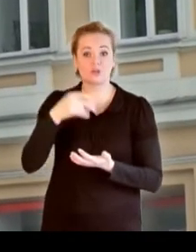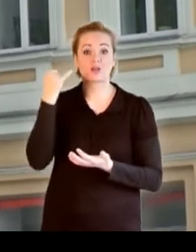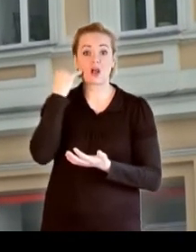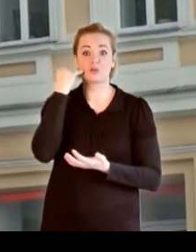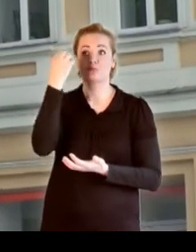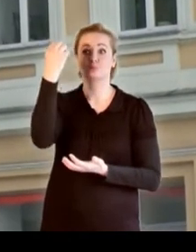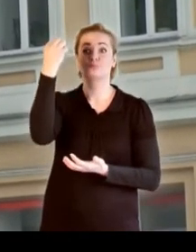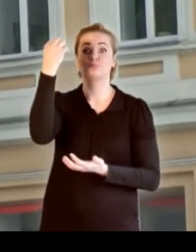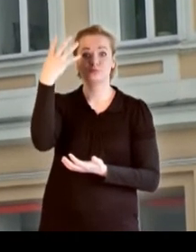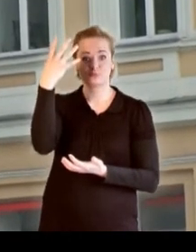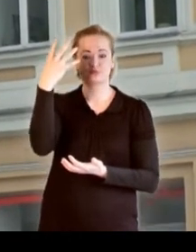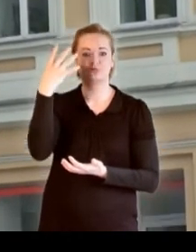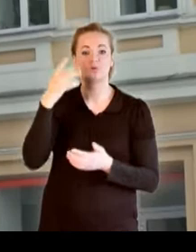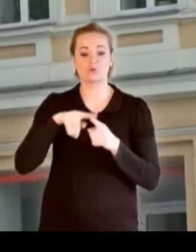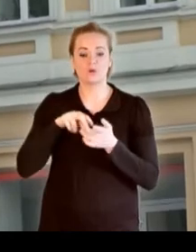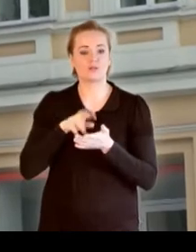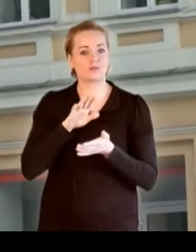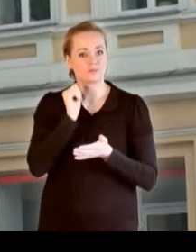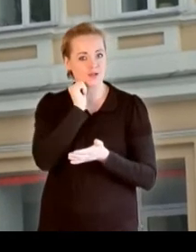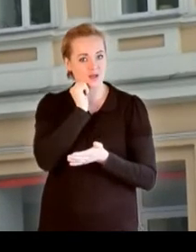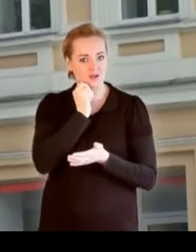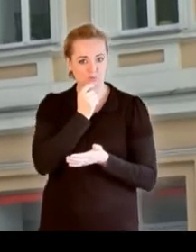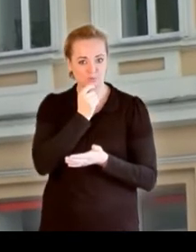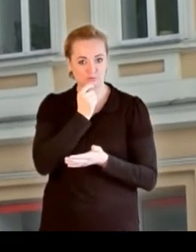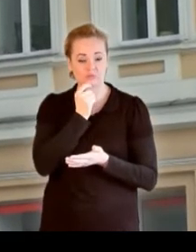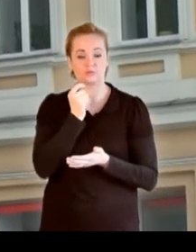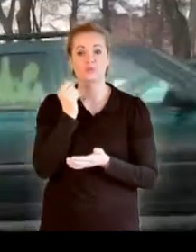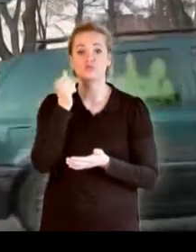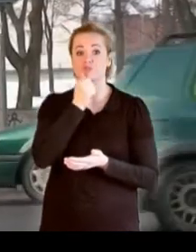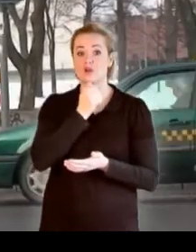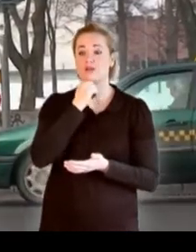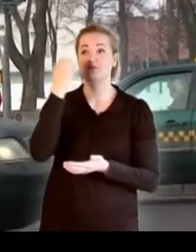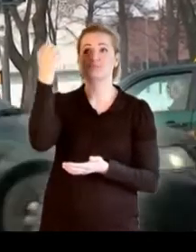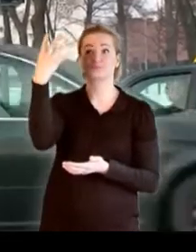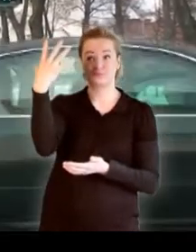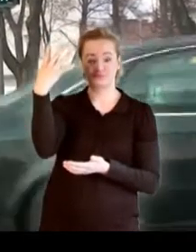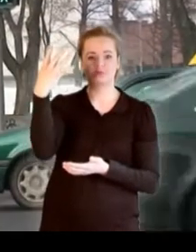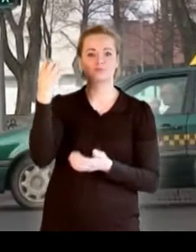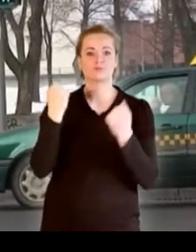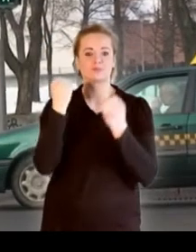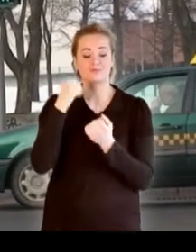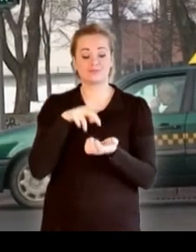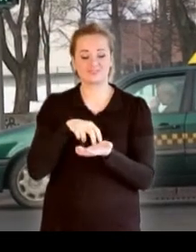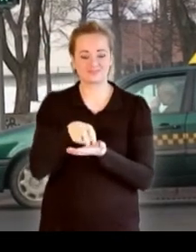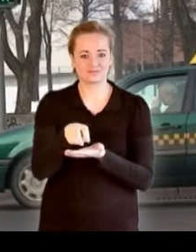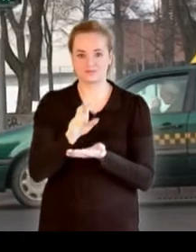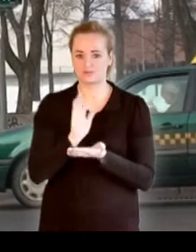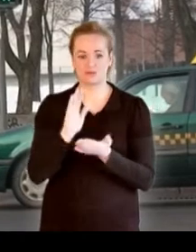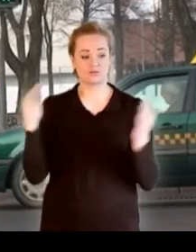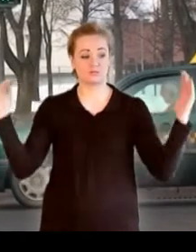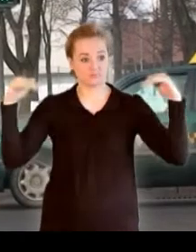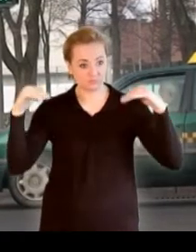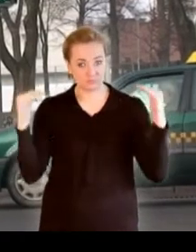pasiruošti. Žalia – įsitikinti, ar mašinos jus praleidžia, ir jau galima eiti į kitą gatvės